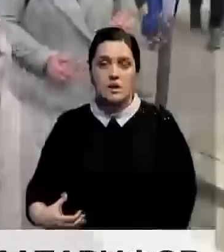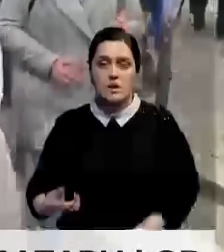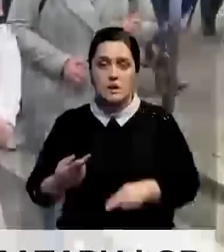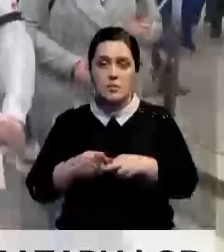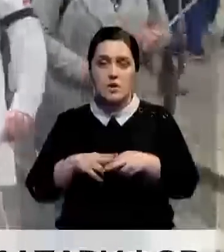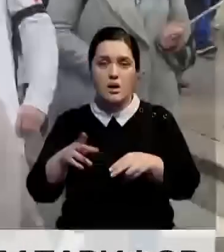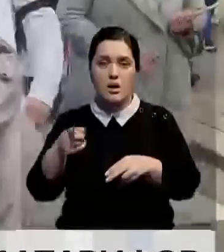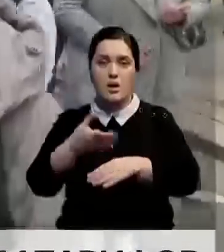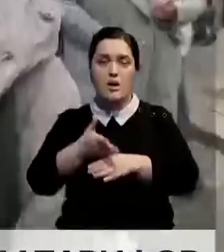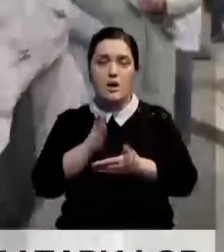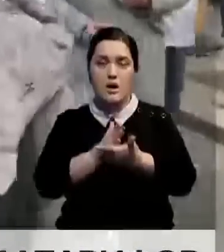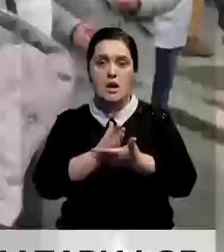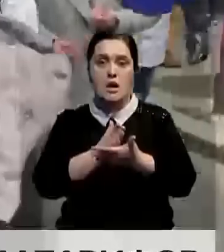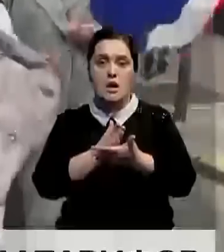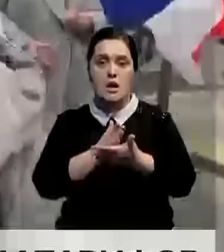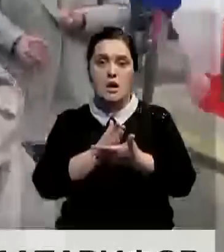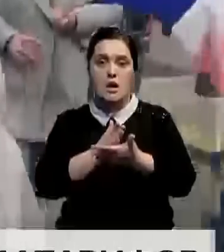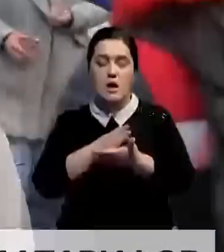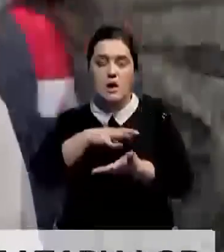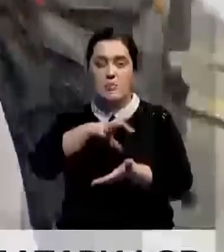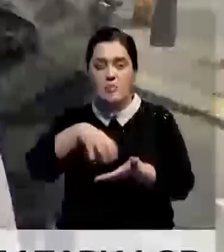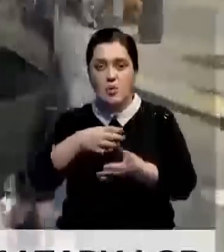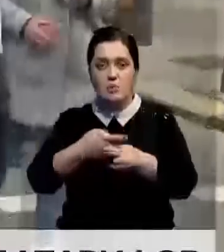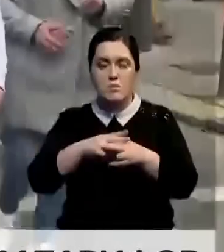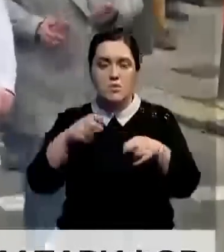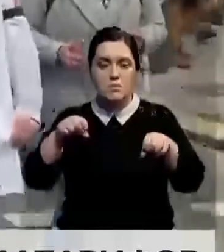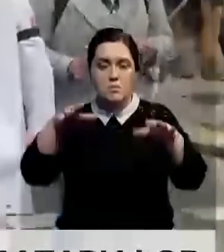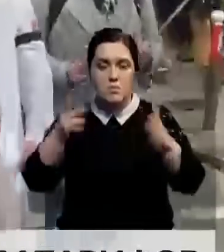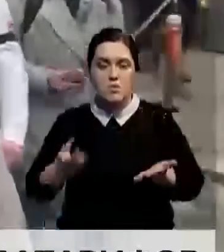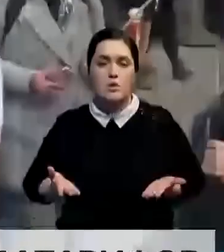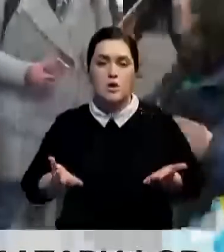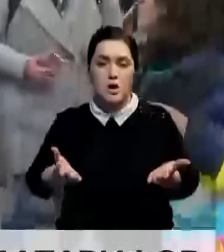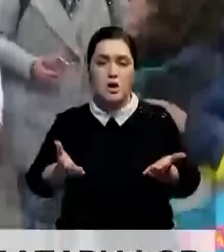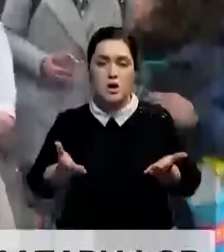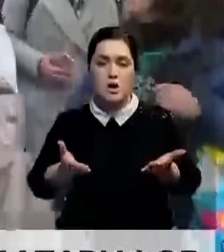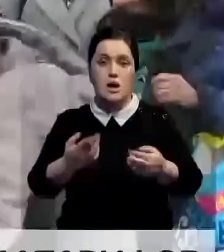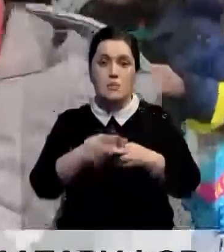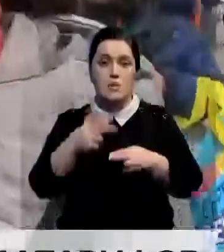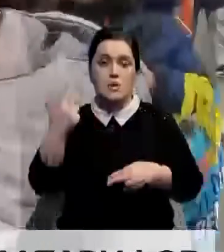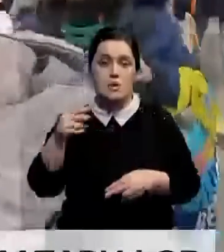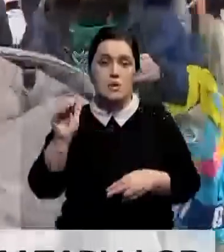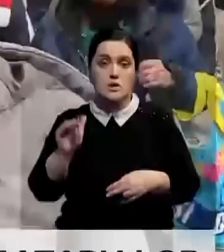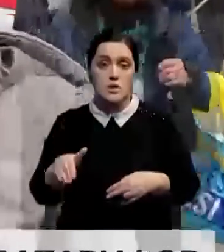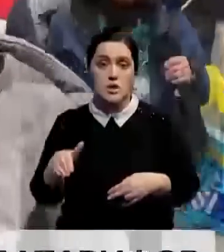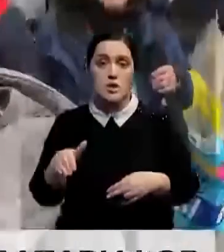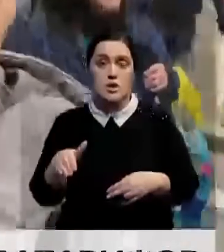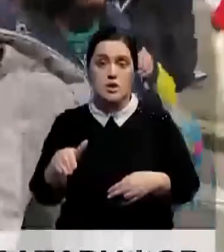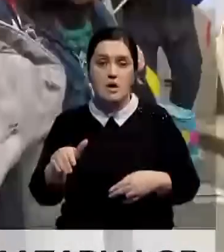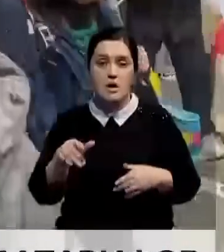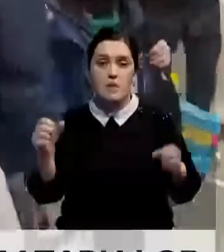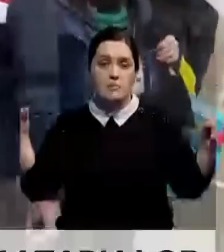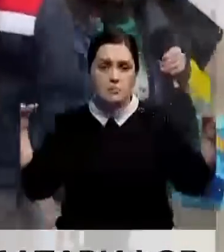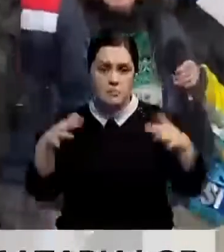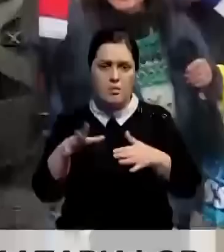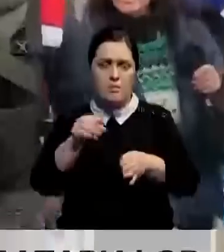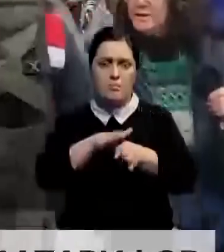Хлеб производит в основном маленькие булочные. Таких насчитывается в стране около 35 тысяч. Многие из этих людей съехали со всей